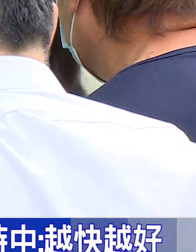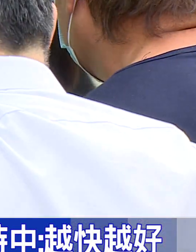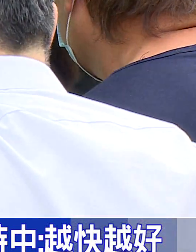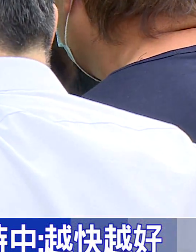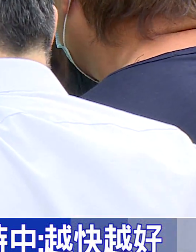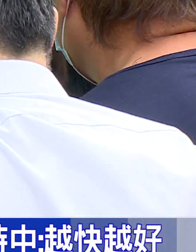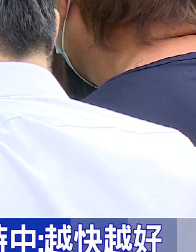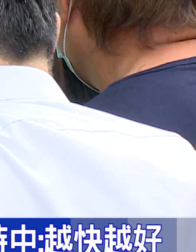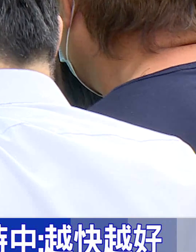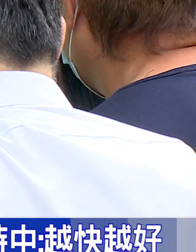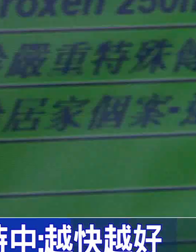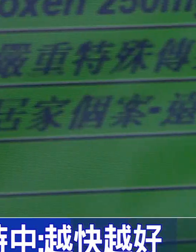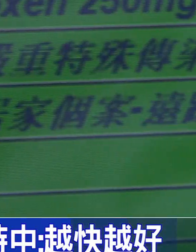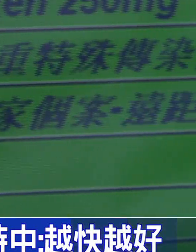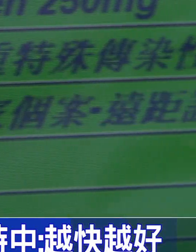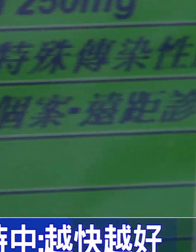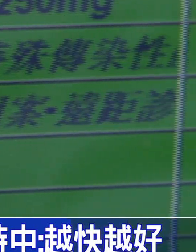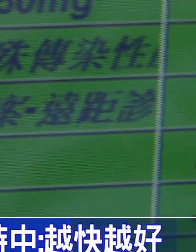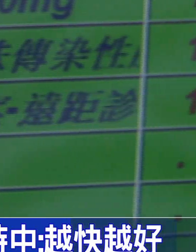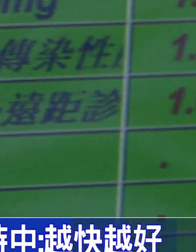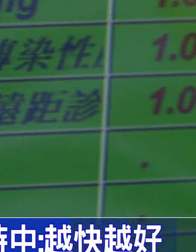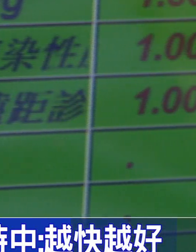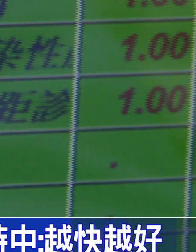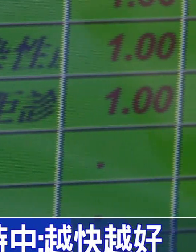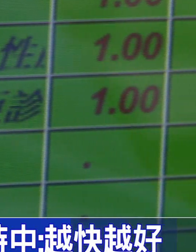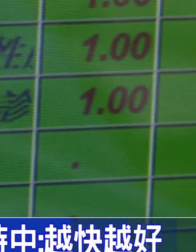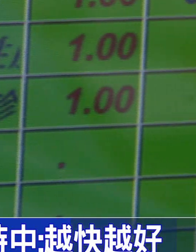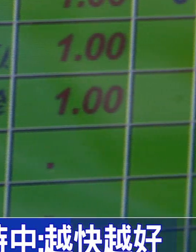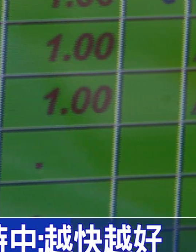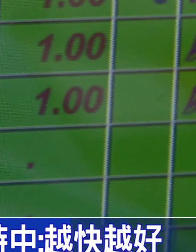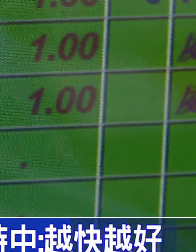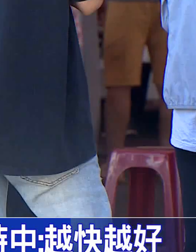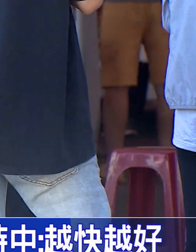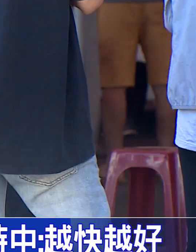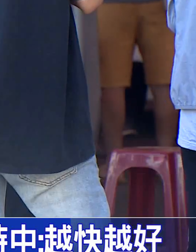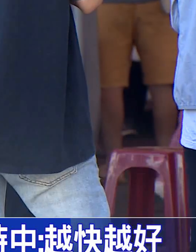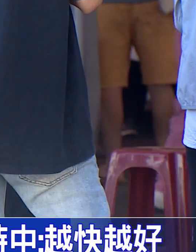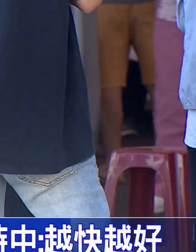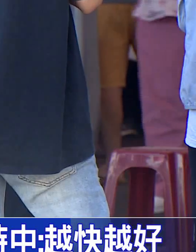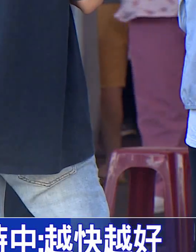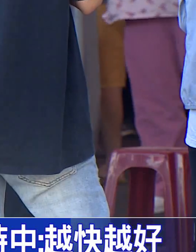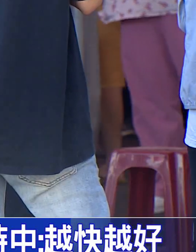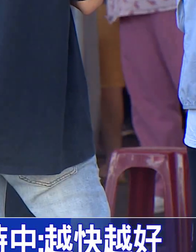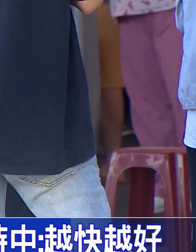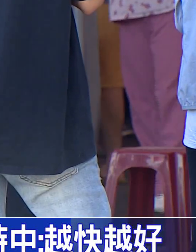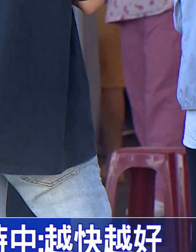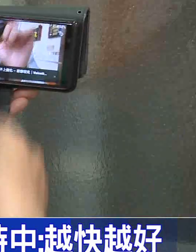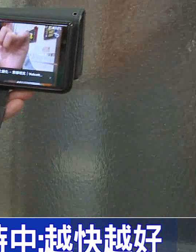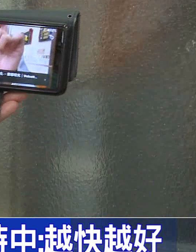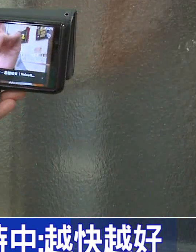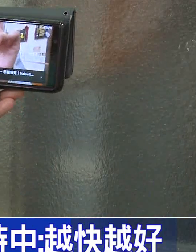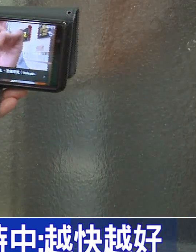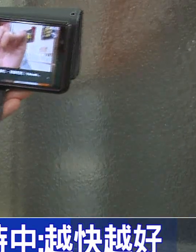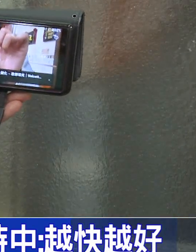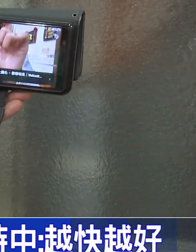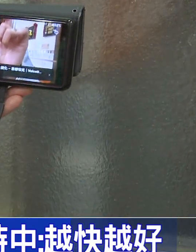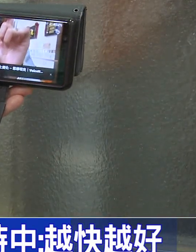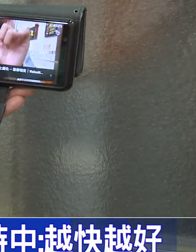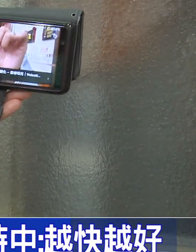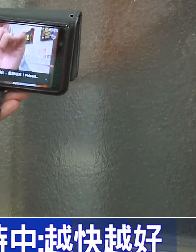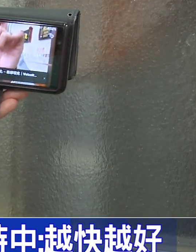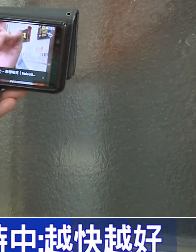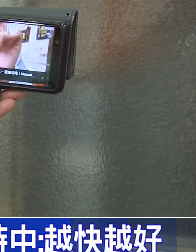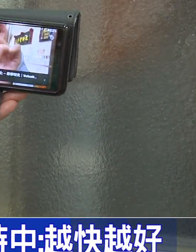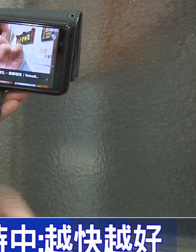就容易没察觉到新冠症状，而就医过程不顺畅，也会让医护诊断延误，就怕一不小心轻中症来不及